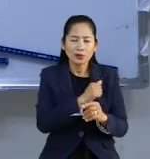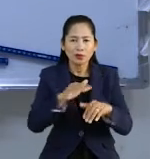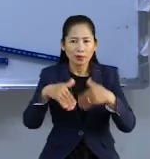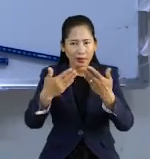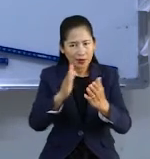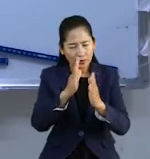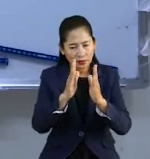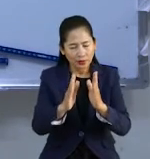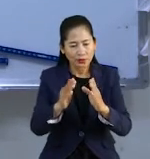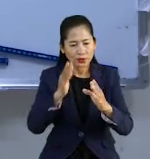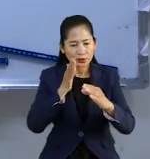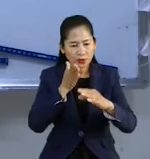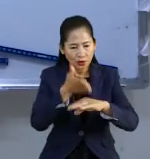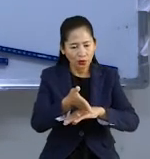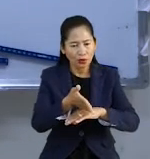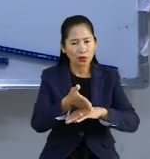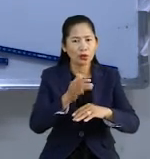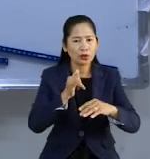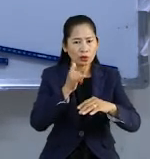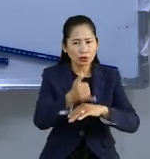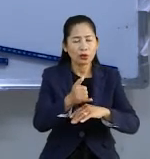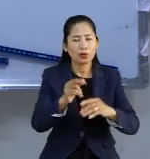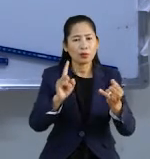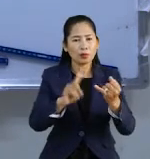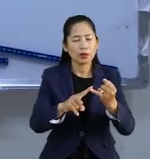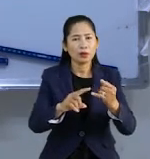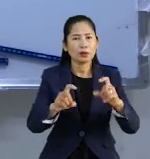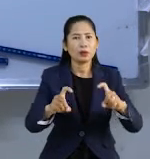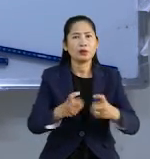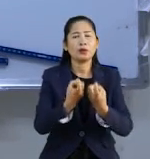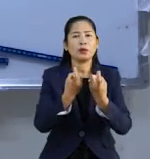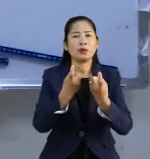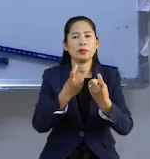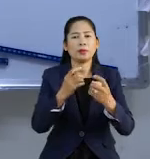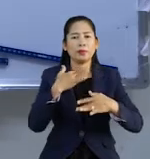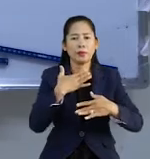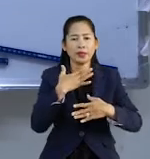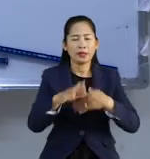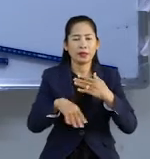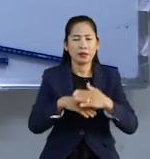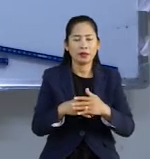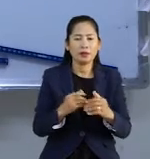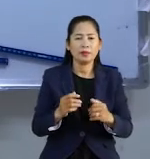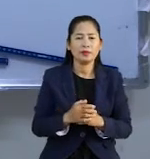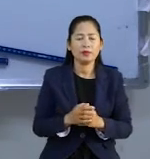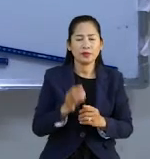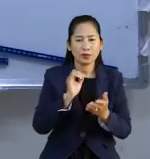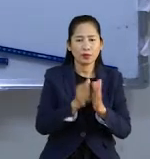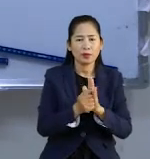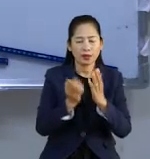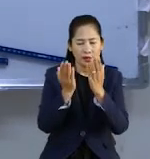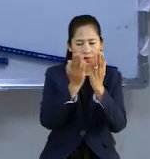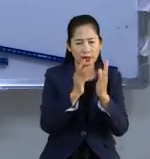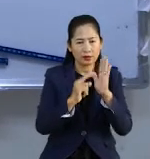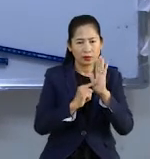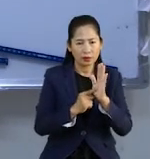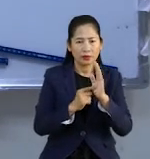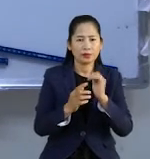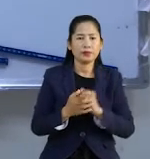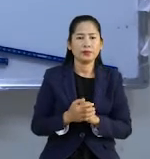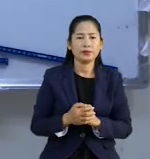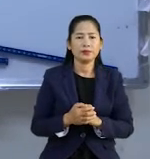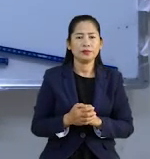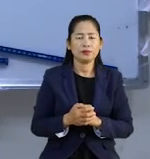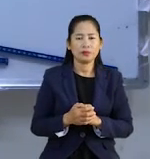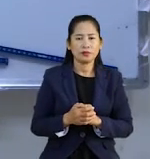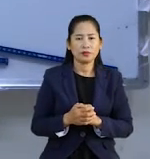อ้อยเนี่ยฉลองพอดกลัวเพยเตียงลายบาก็นายอ่านบารองเตียนบ้านลูกตุกเป็นบันเตยก้นอ่านตีหอนะก้นนะเ